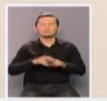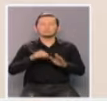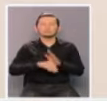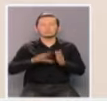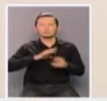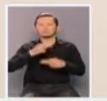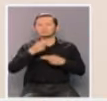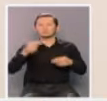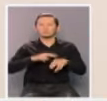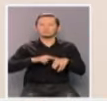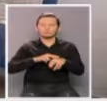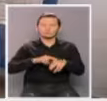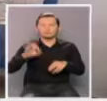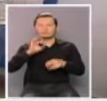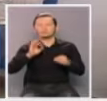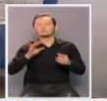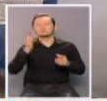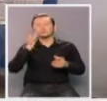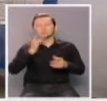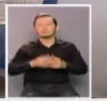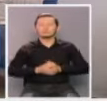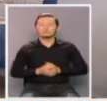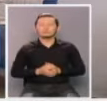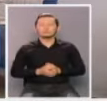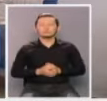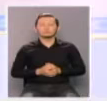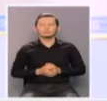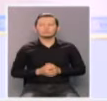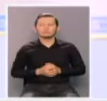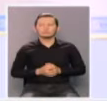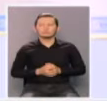тема налогов, недвижимости и взыскания алиментов.